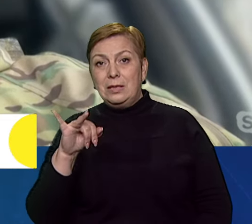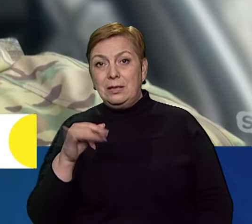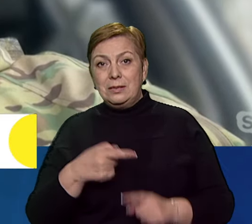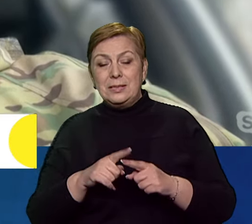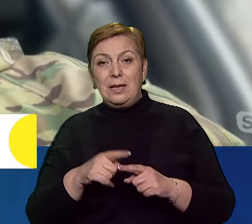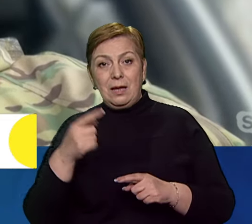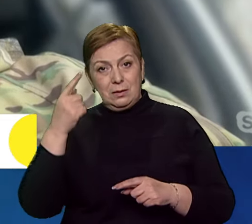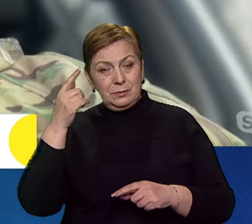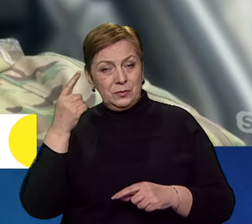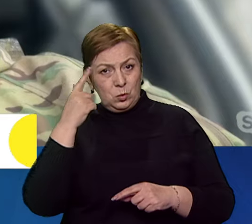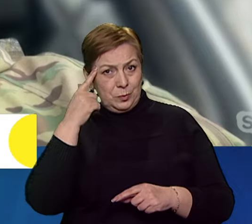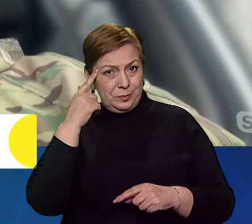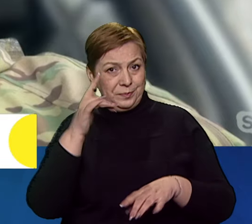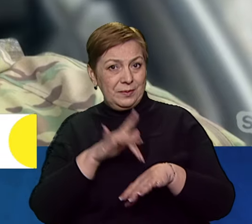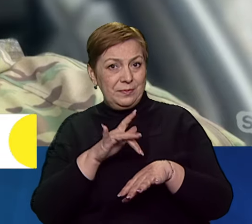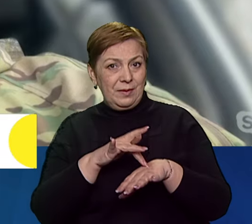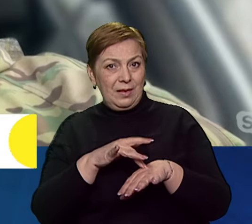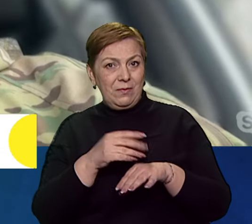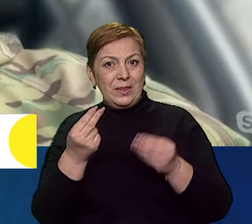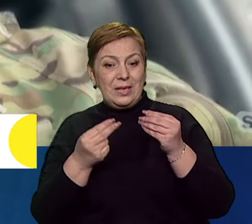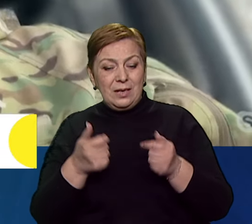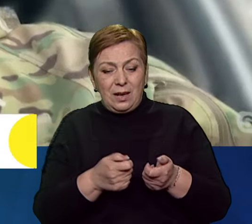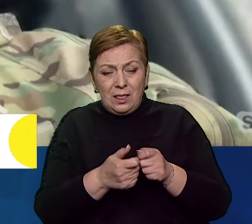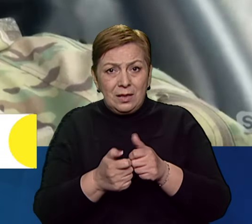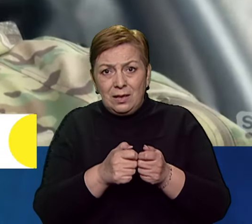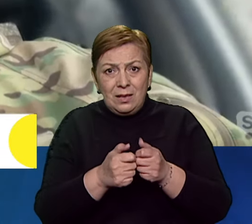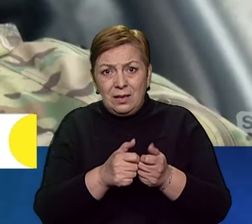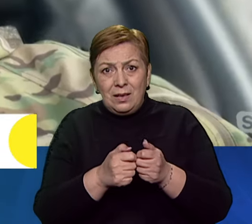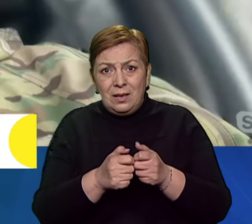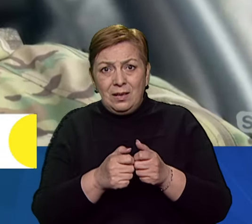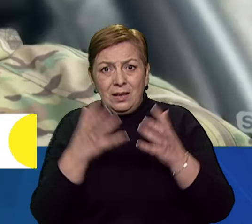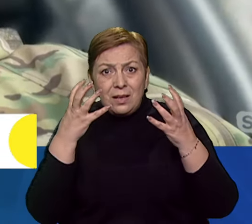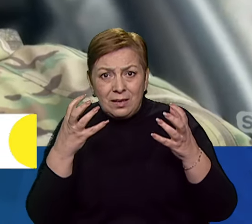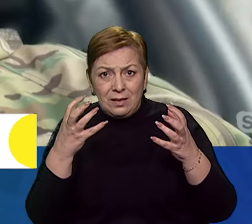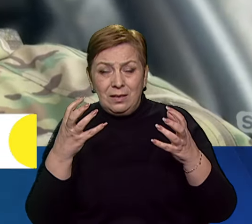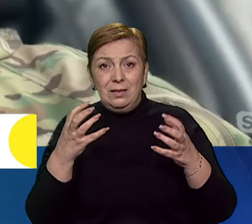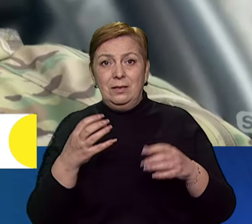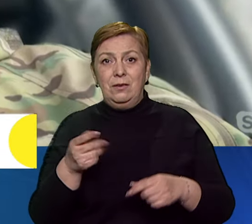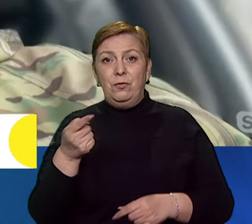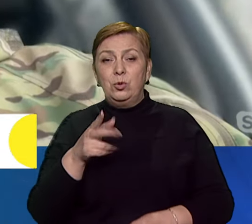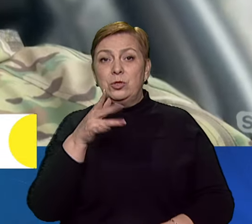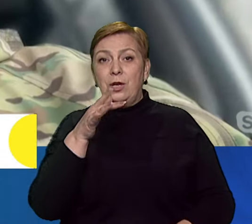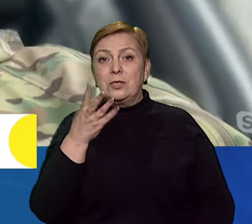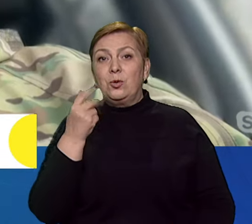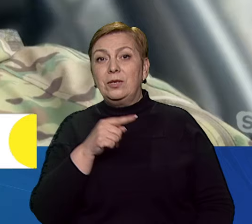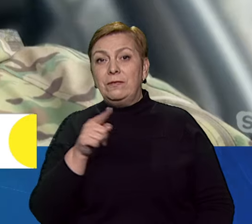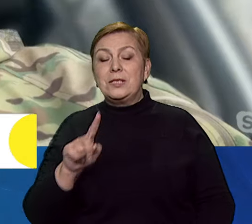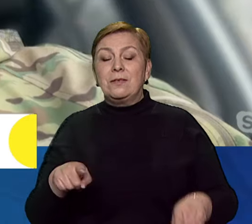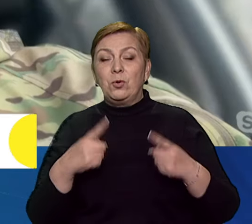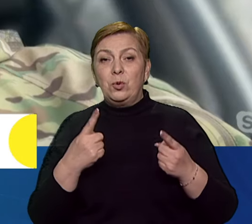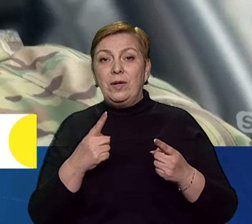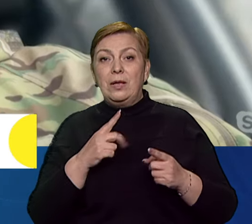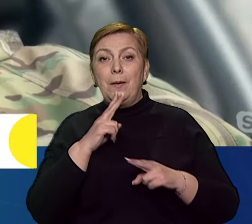залежні від гри, від азартних ігор. Водночас, коли ви створювали петицію,